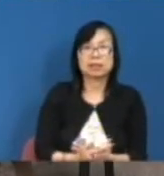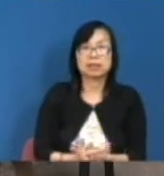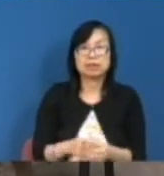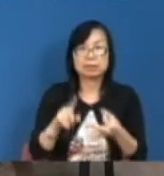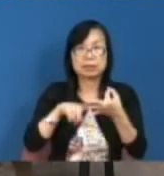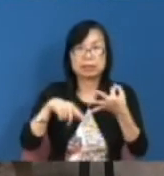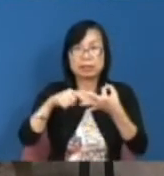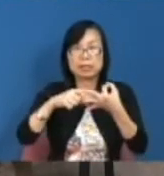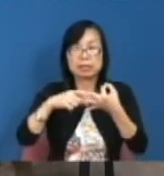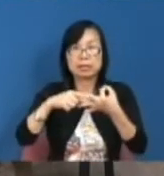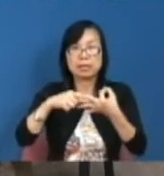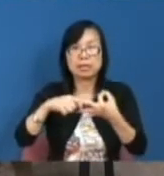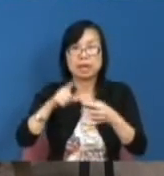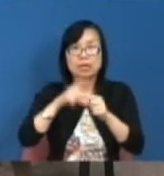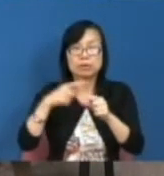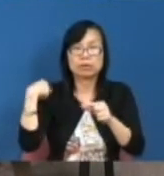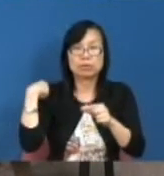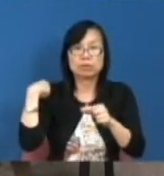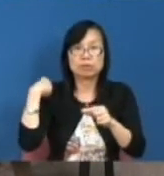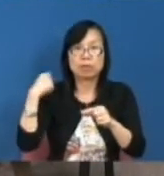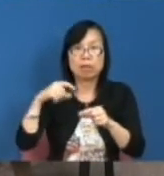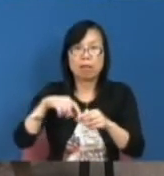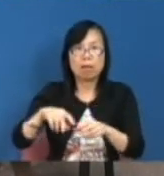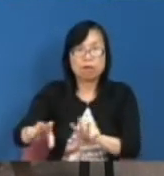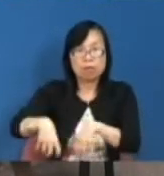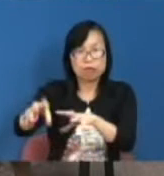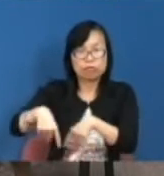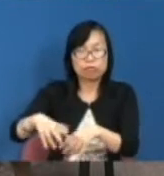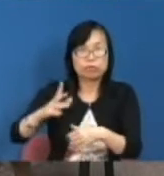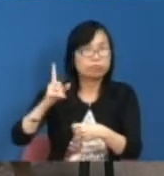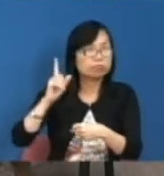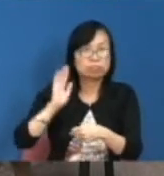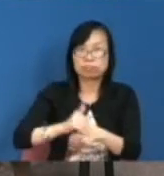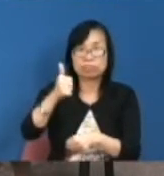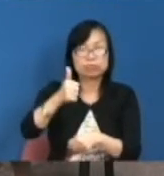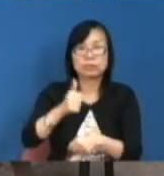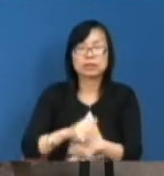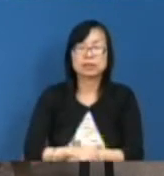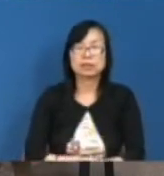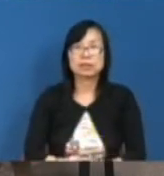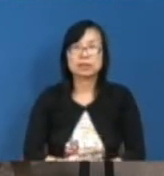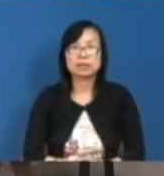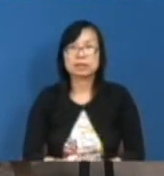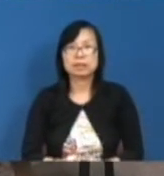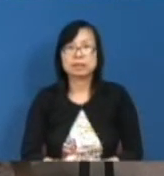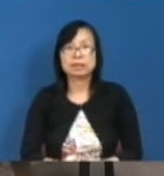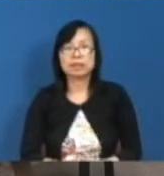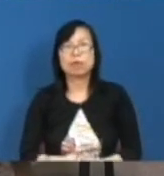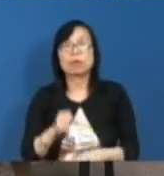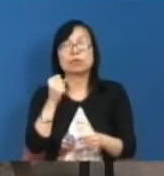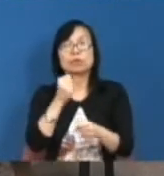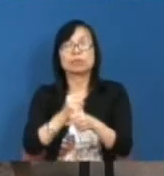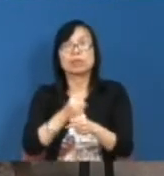是中國十大庸官之首嚟噶啦，係咪啊？同張德江互相輝映啊！咁啊，李長春就搞出事，